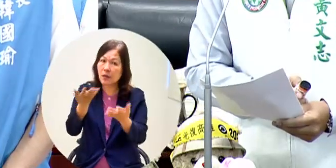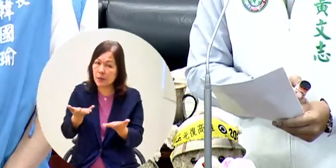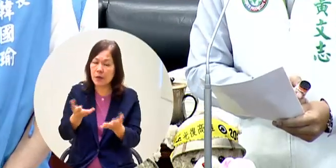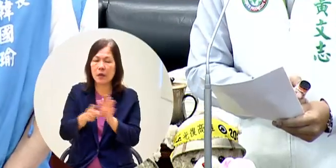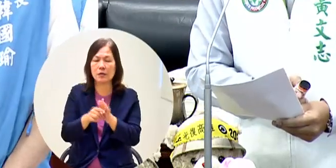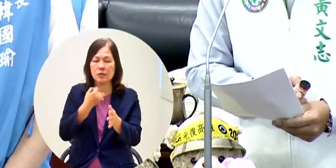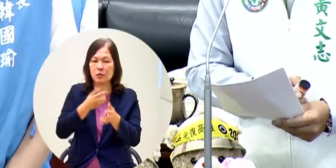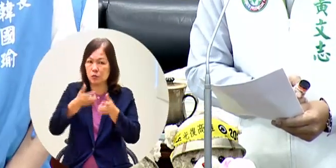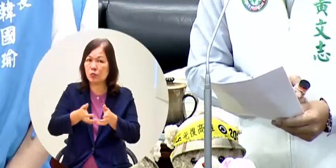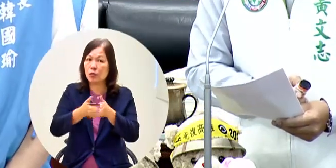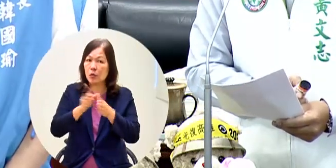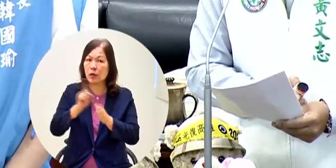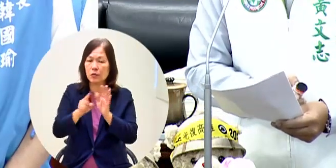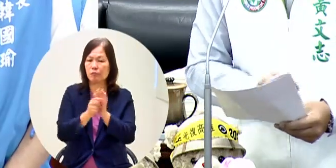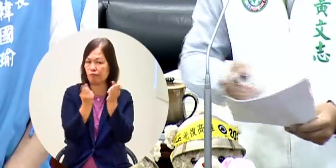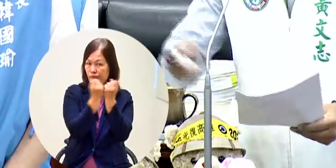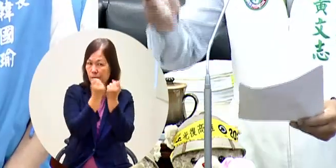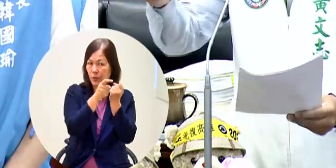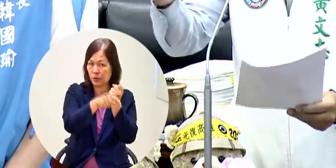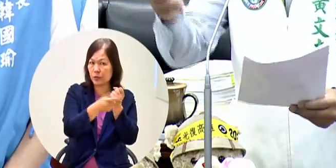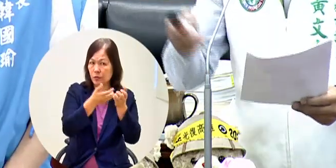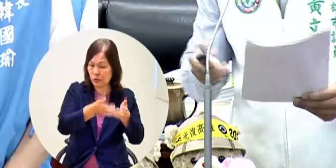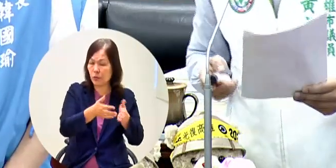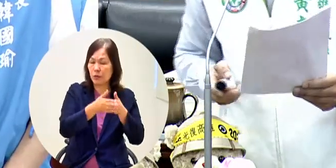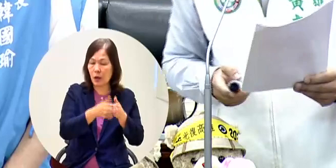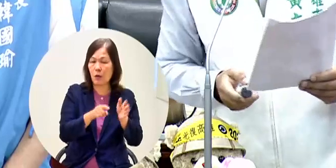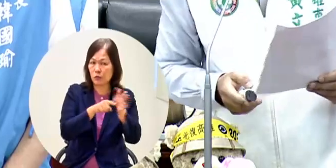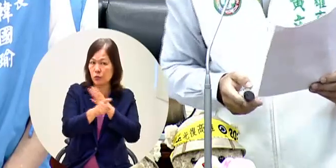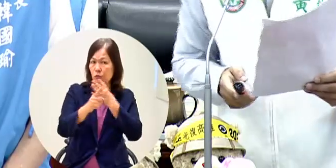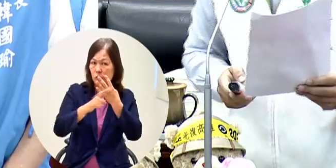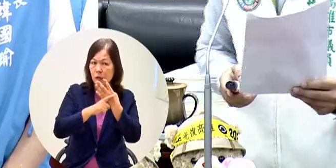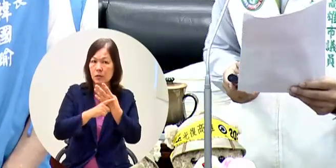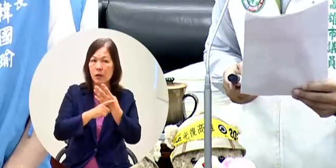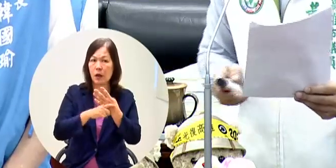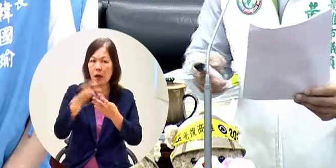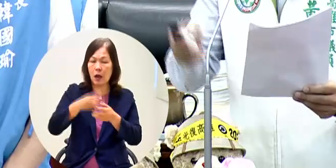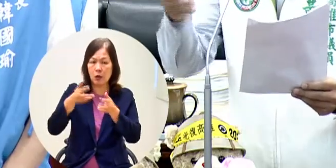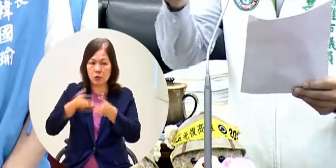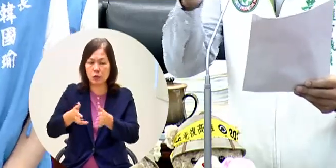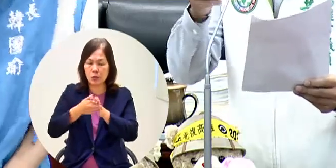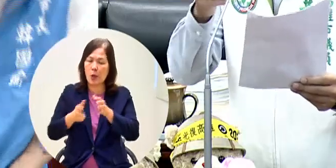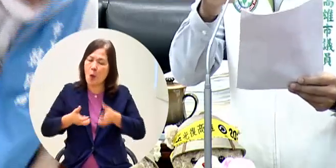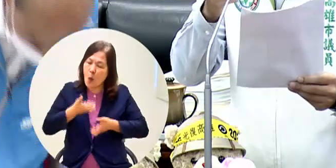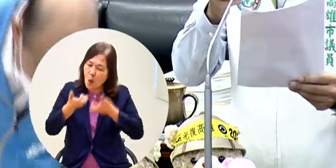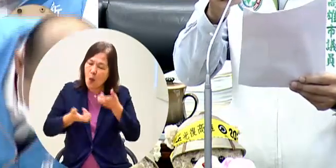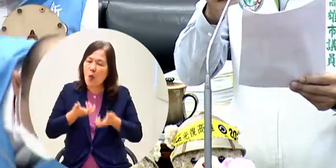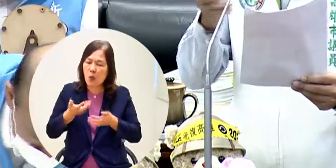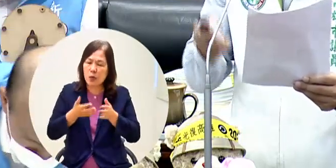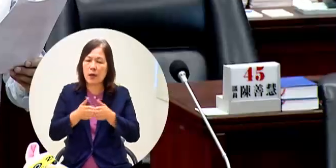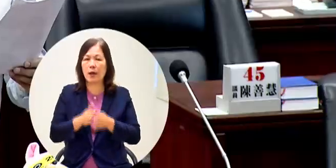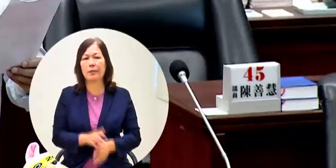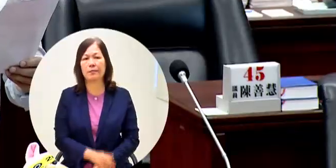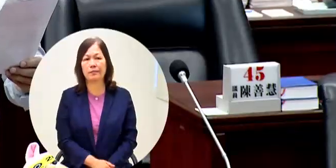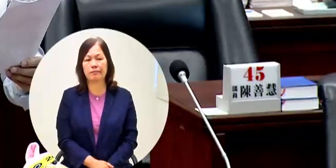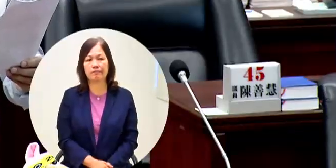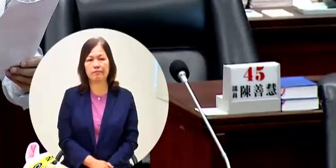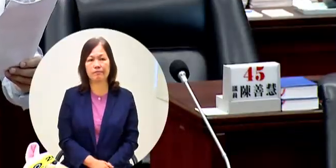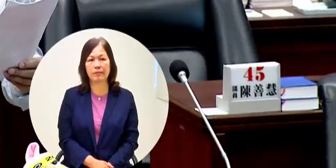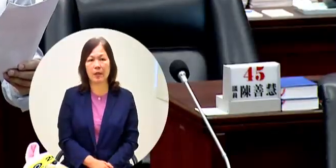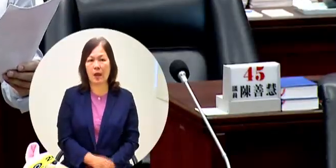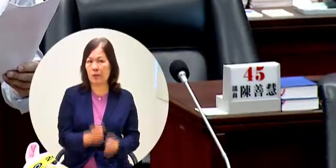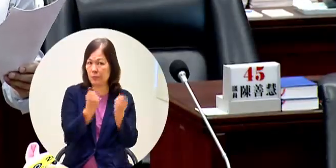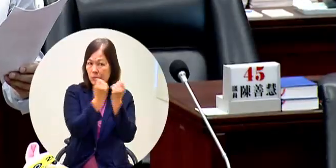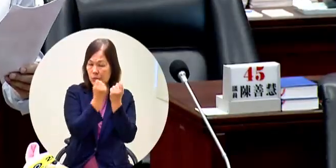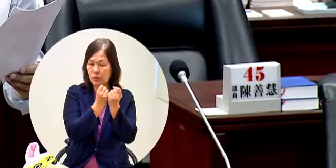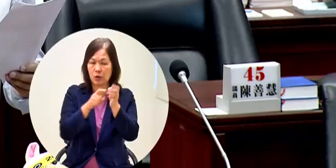重要是操守，专业，但是还有一个非常重要叫热情。 好，市长请坐，谢谢哈。操守、专